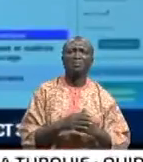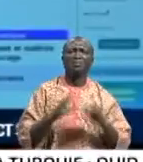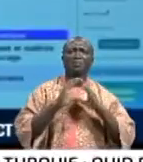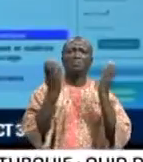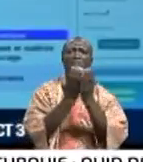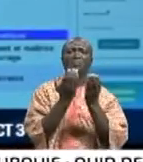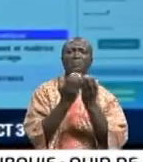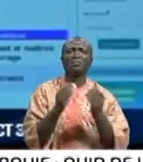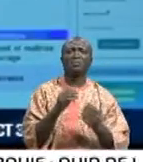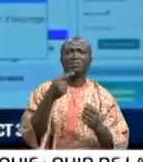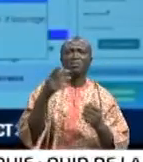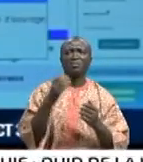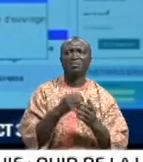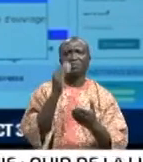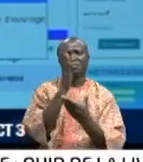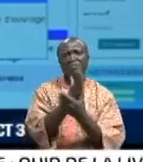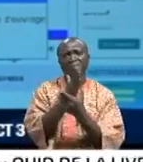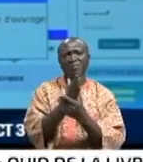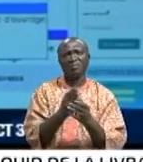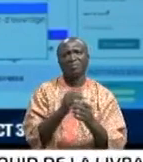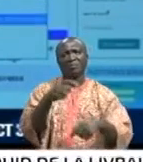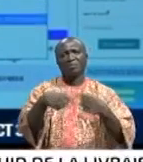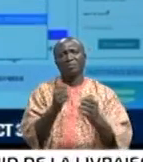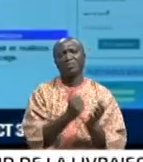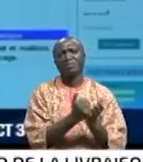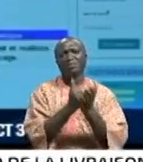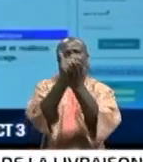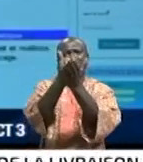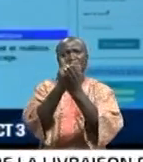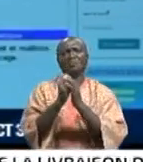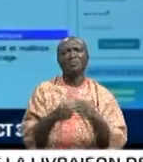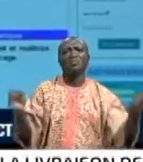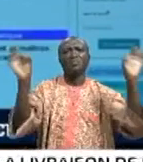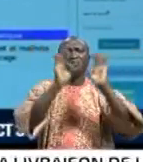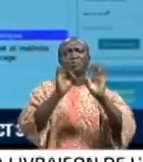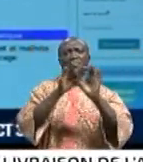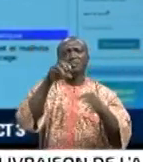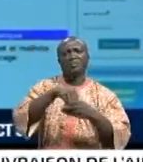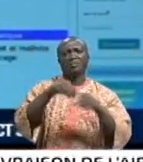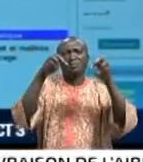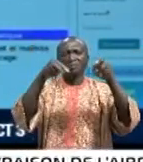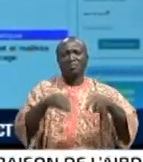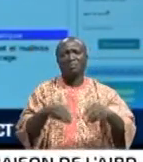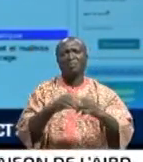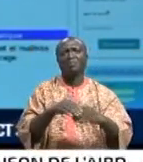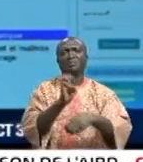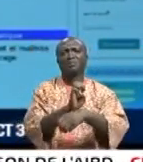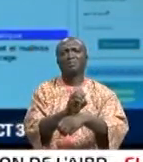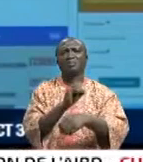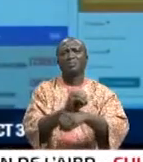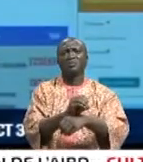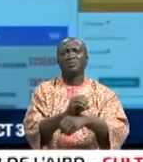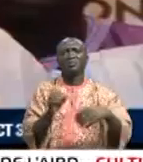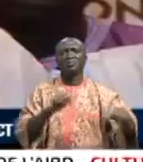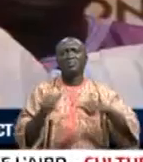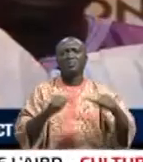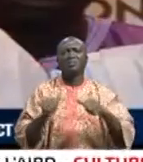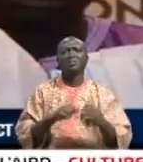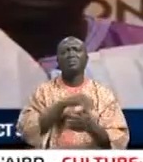Job pensent que ce document va apporter une contribution importante dans la mise en oeuvre de l'acte droit de la décentralisation